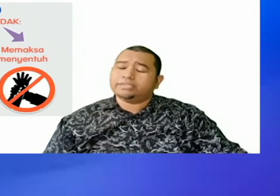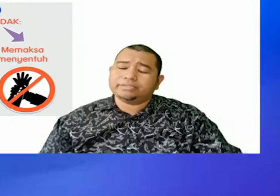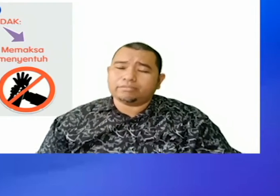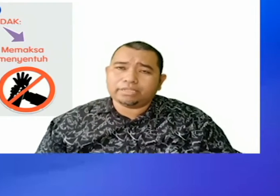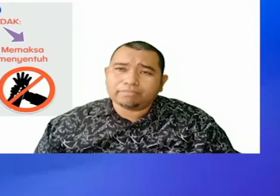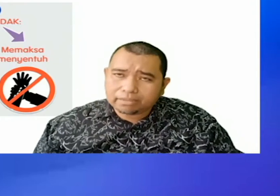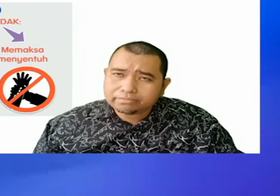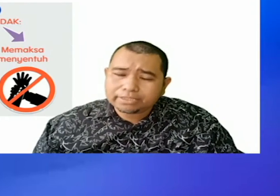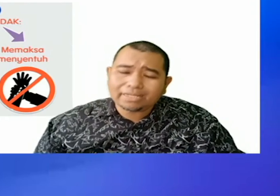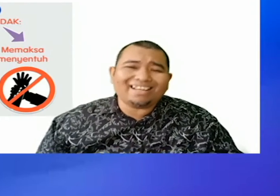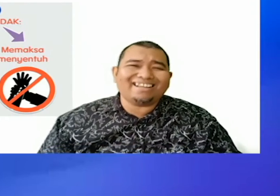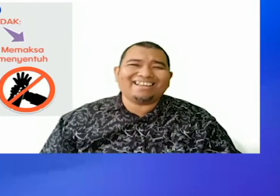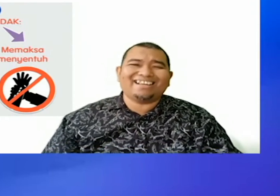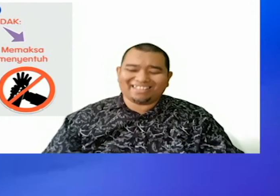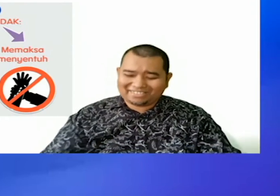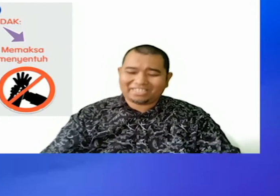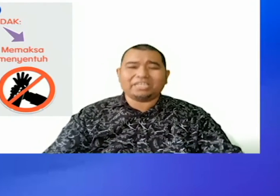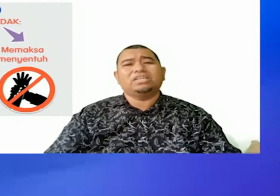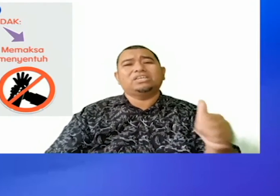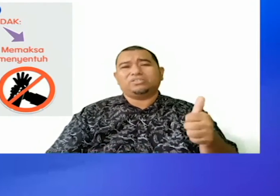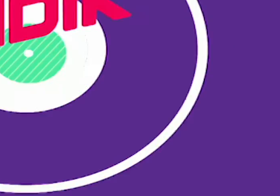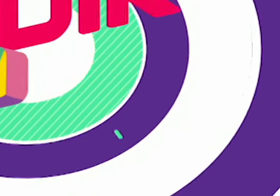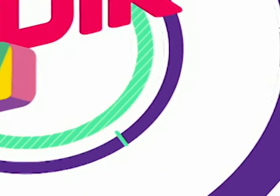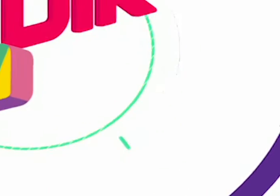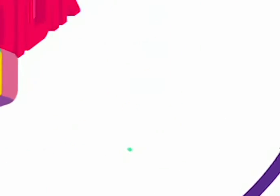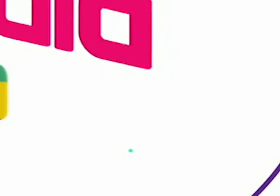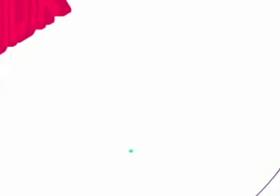Tak boleh, tak boleh. Faham? Okey.